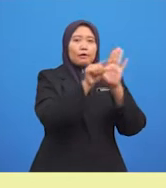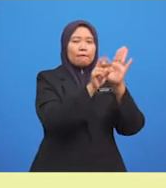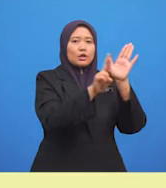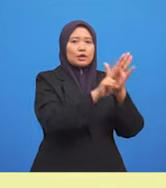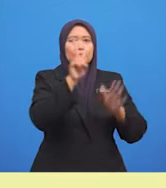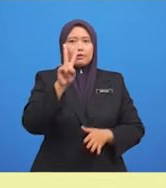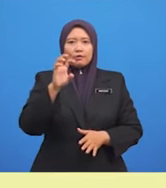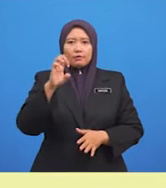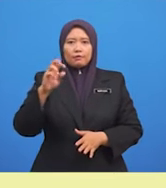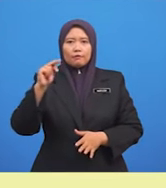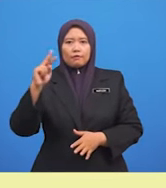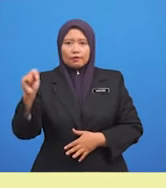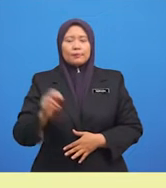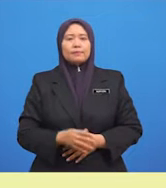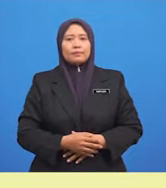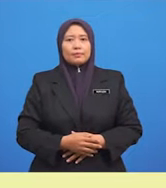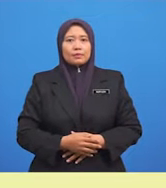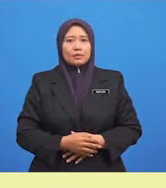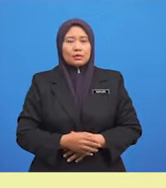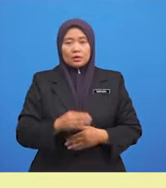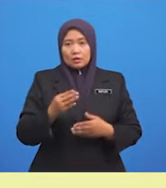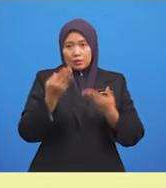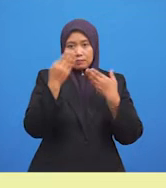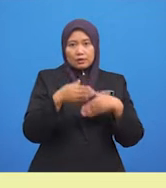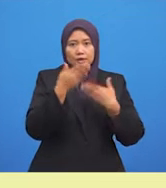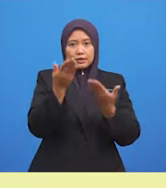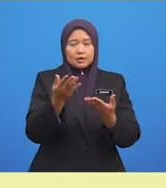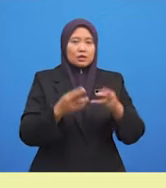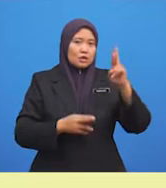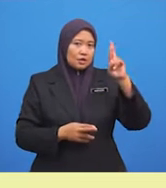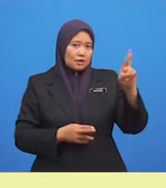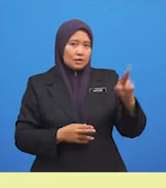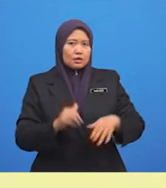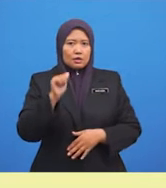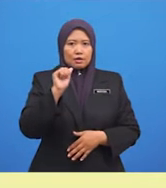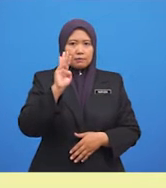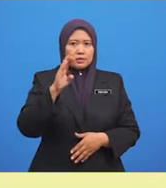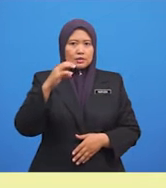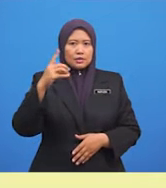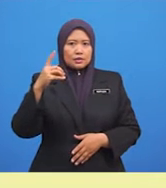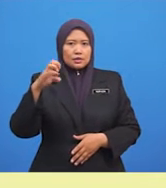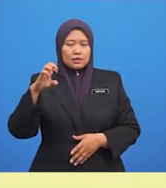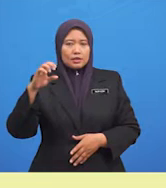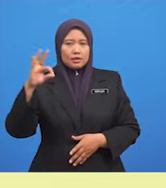Diberi set R ialah A, B, C, D, E, F dan